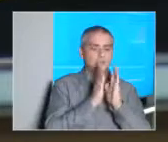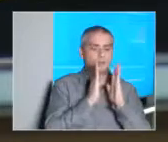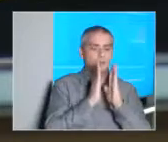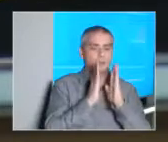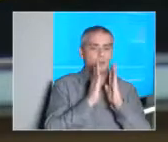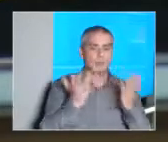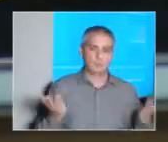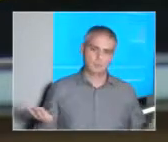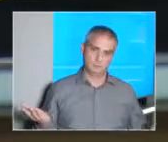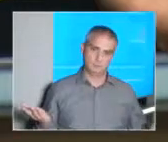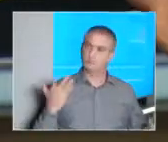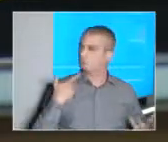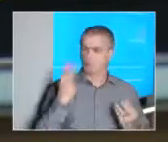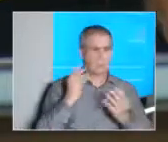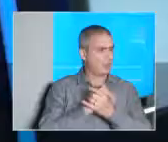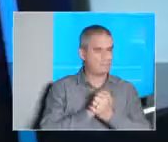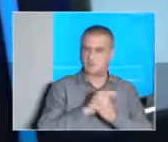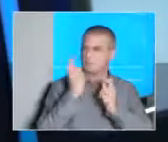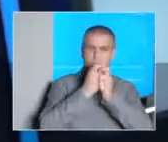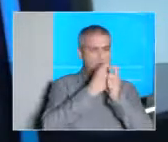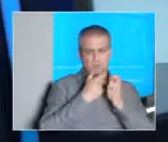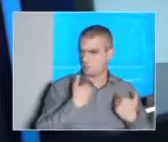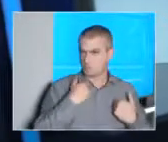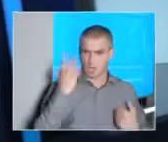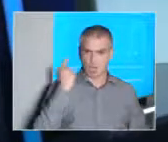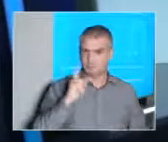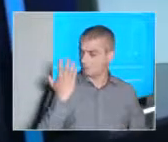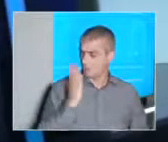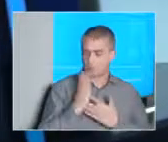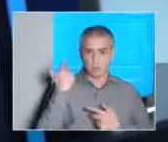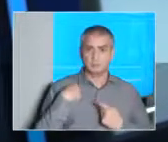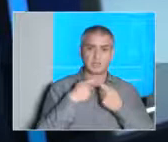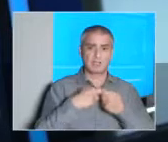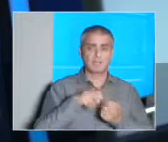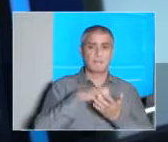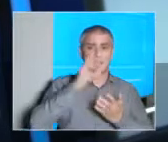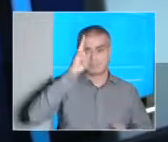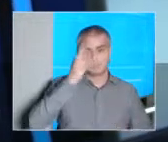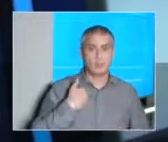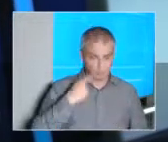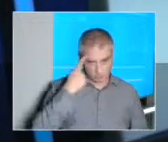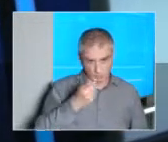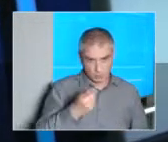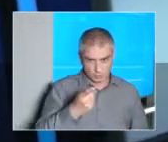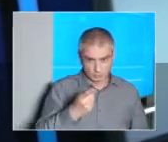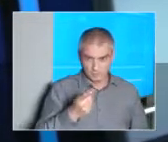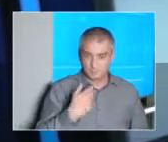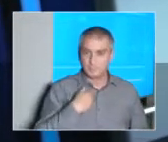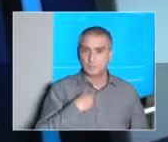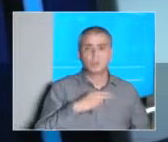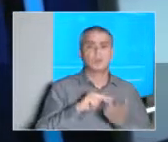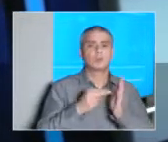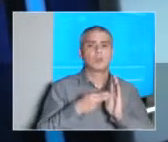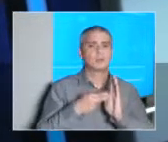אבל נעזוב את זה. למרות שיש לי הרבה חברים בכל המפלגות, אני לא מזמן, עד לא מזמן הייתי חבר מרכז הליכוד. אתם יודעים את זה. עכשיו אני רוצה להמשיך עם